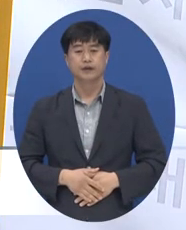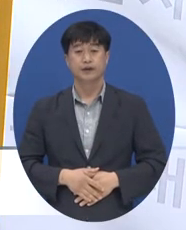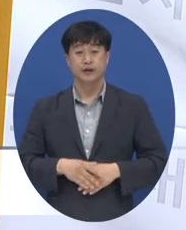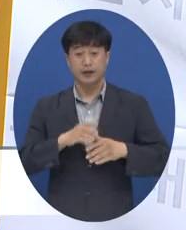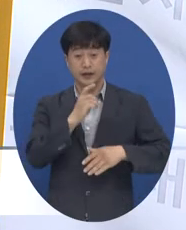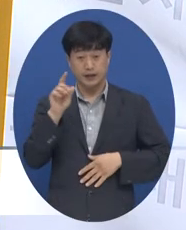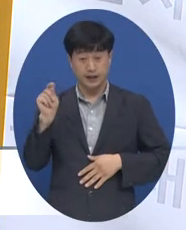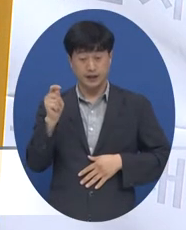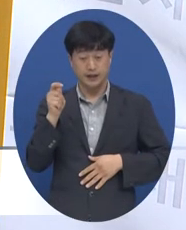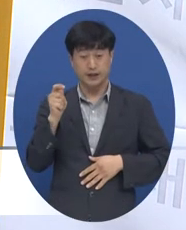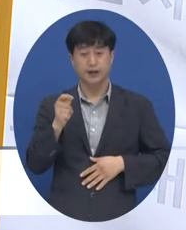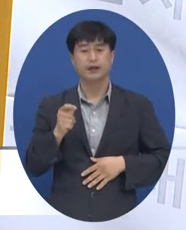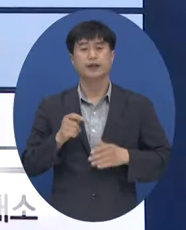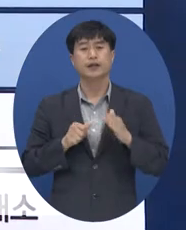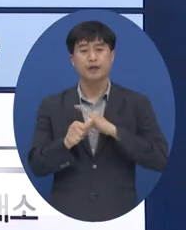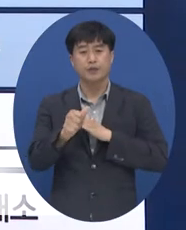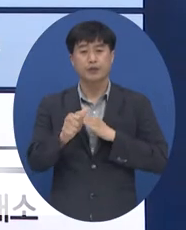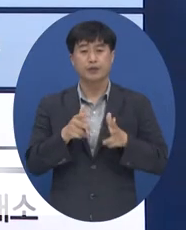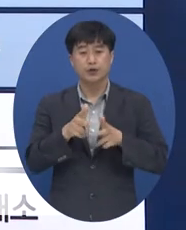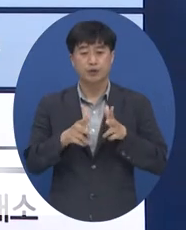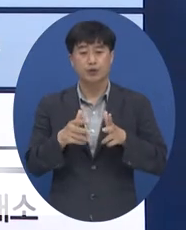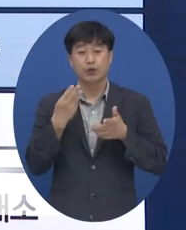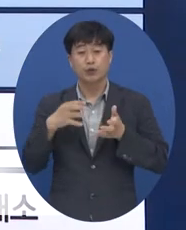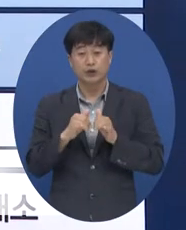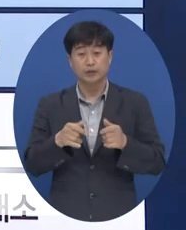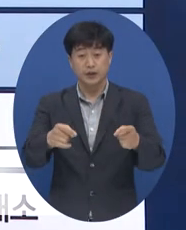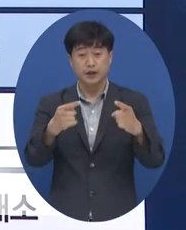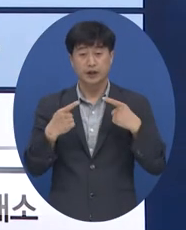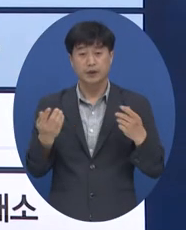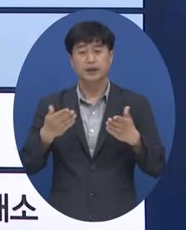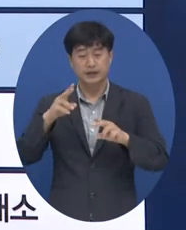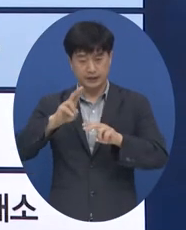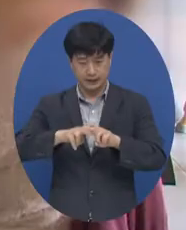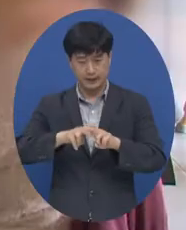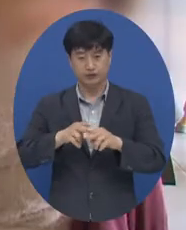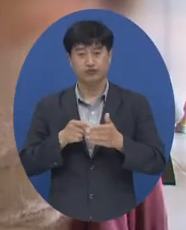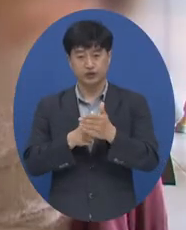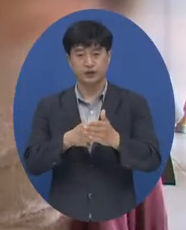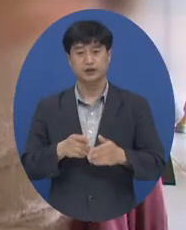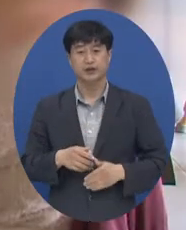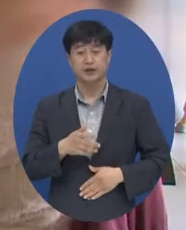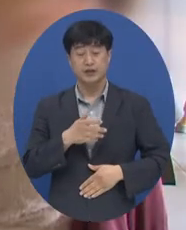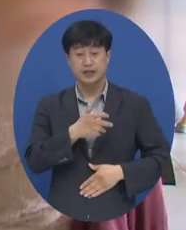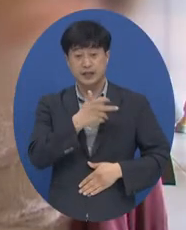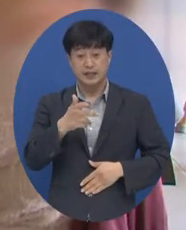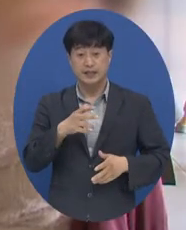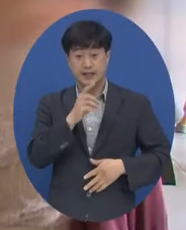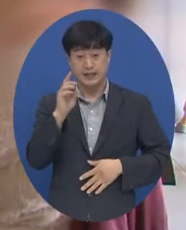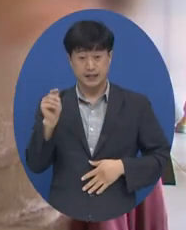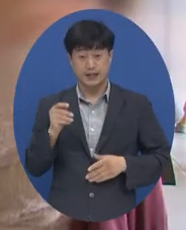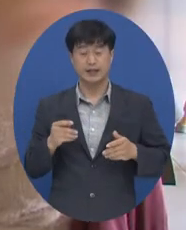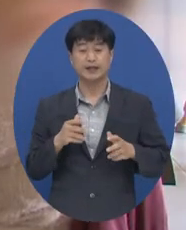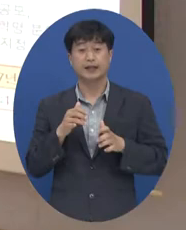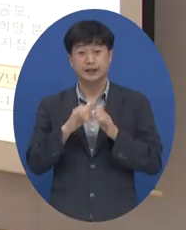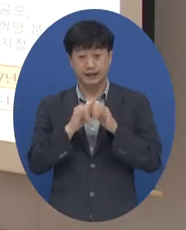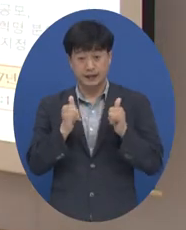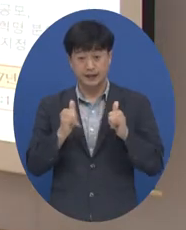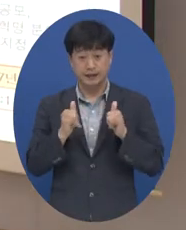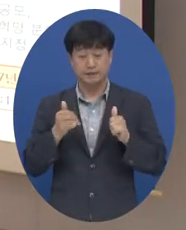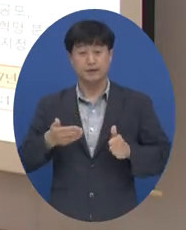데이터 분야 대표 사업은 도민 참여, 데이터 전처리 일자리 추진입니다. 빅데이터 산업 인력 양성 교육과